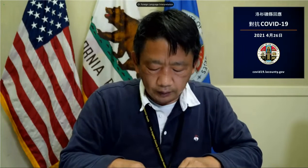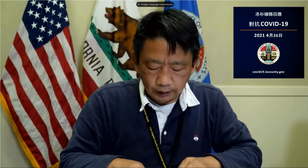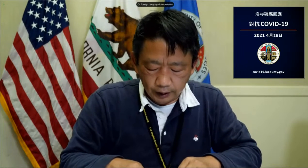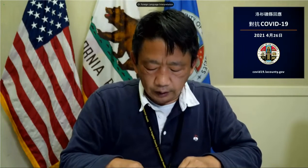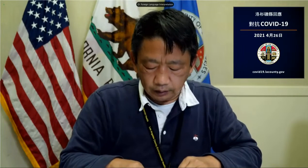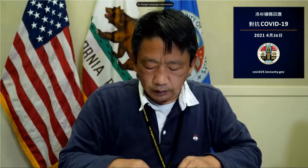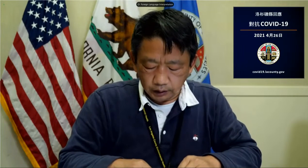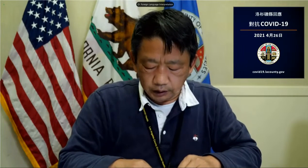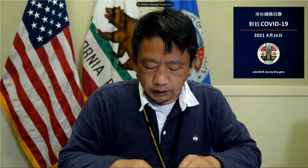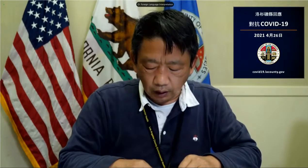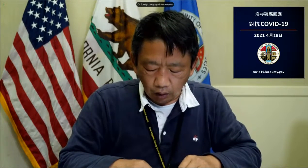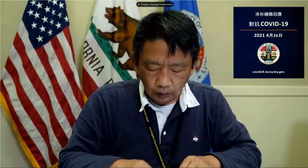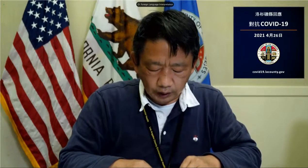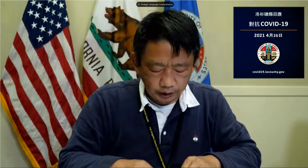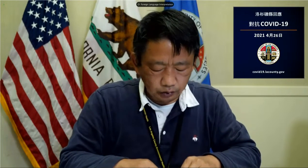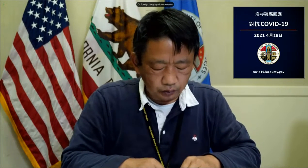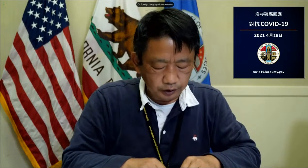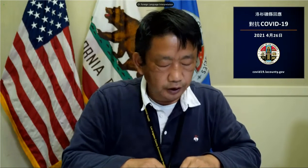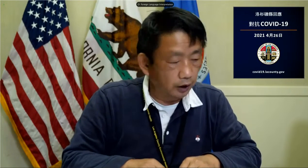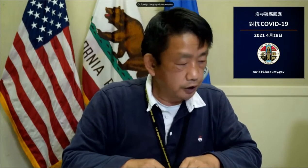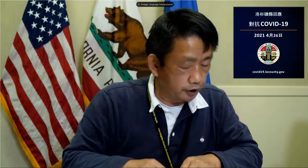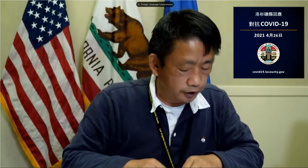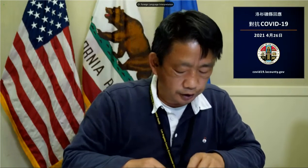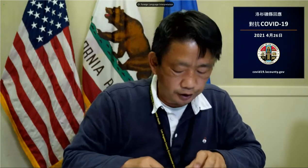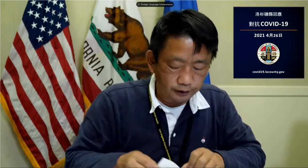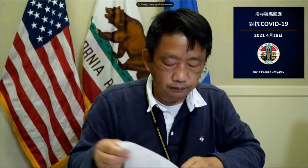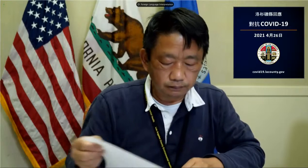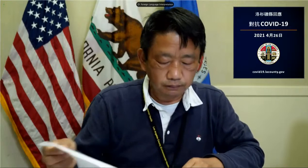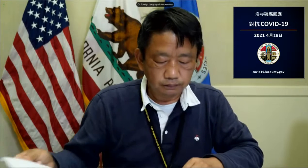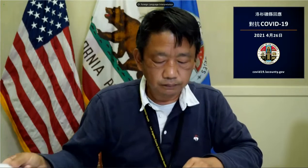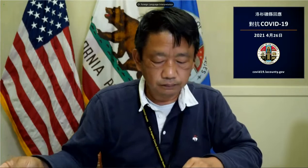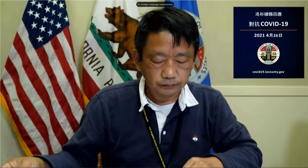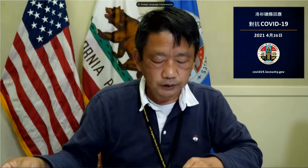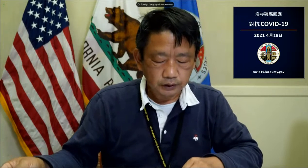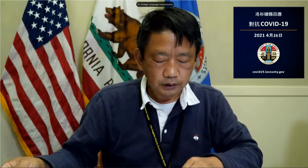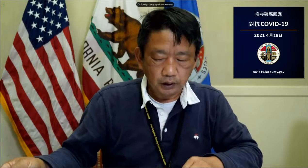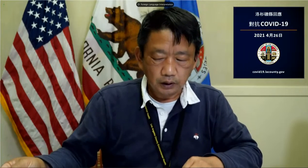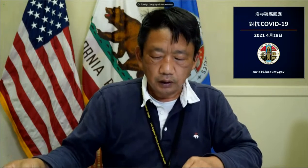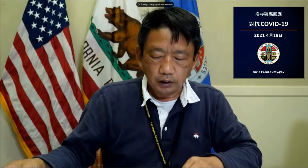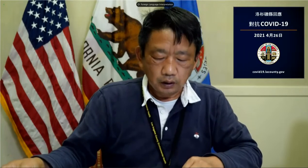28万例，已超过了接种第2剂的时间。